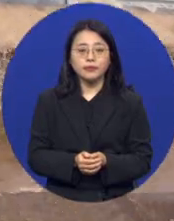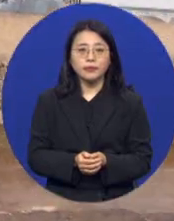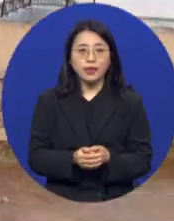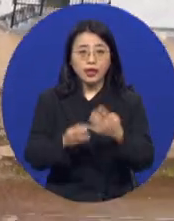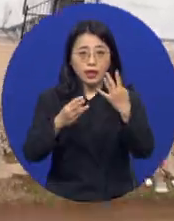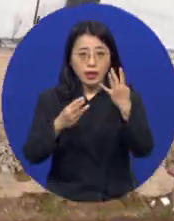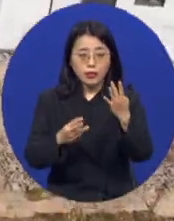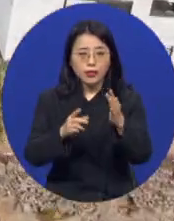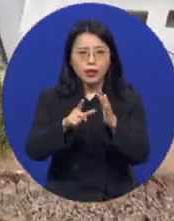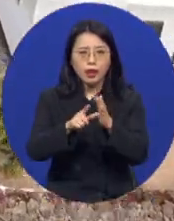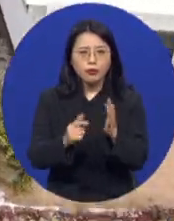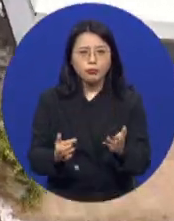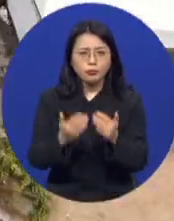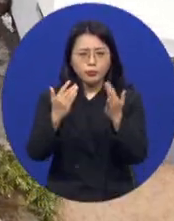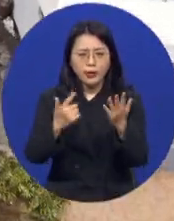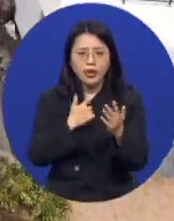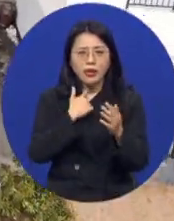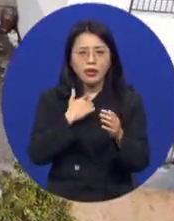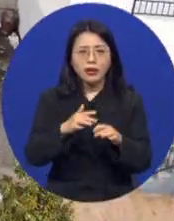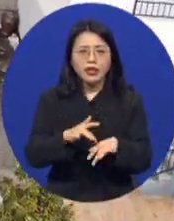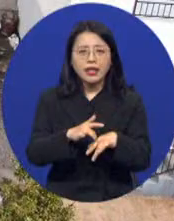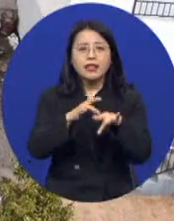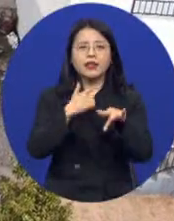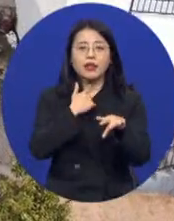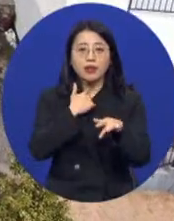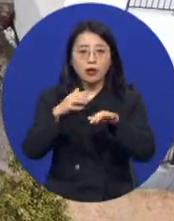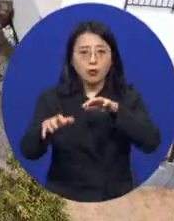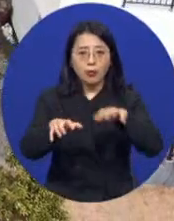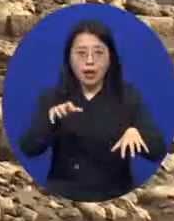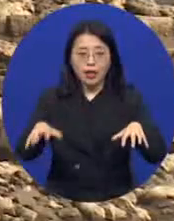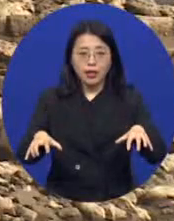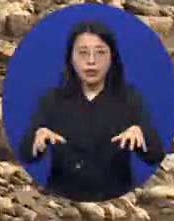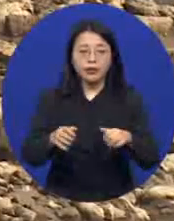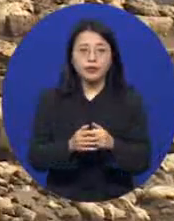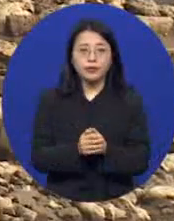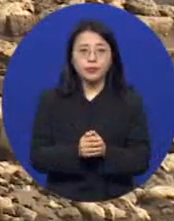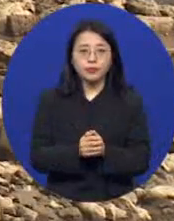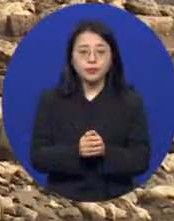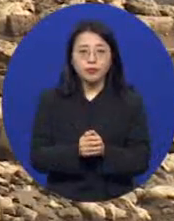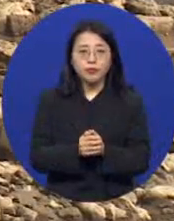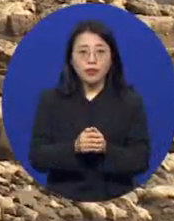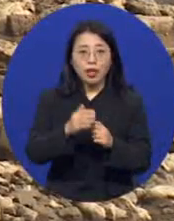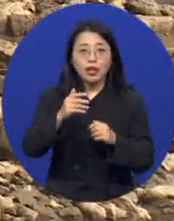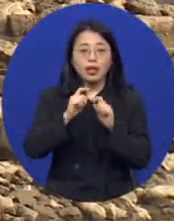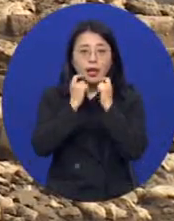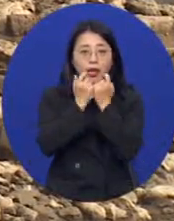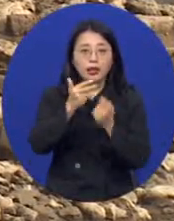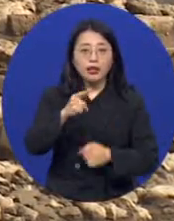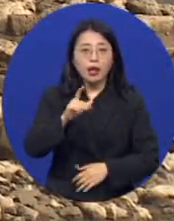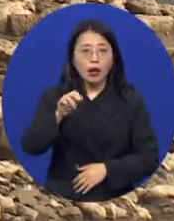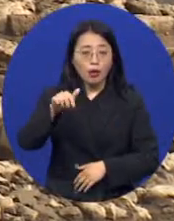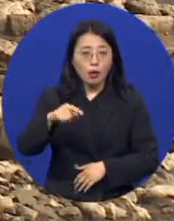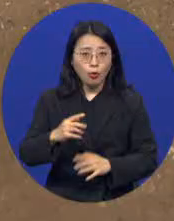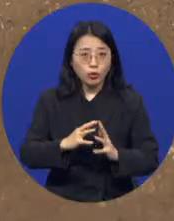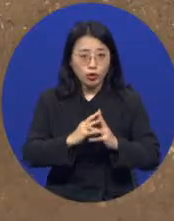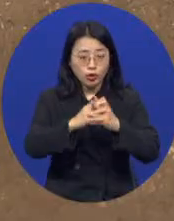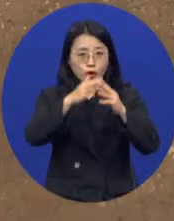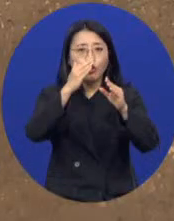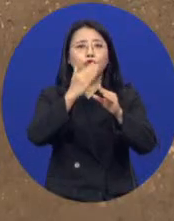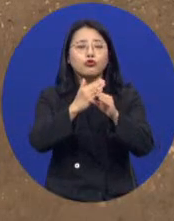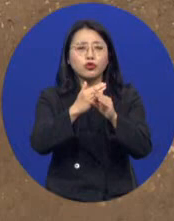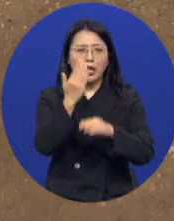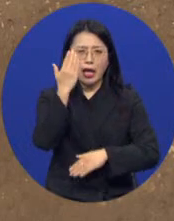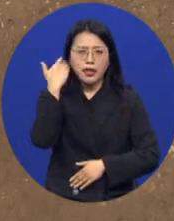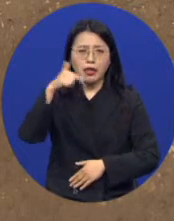4.3 당시 불에 타 사라진 제주시 중산간의 한 마을터. 창고를 짓던 사유지 2,000제곱미터에서